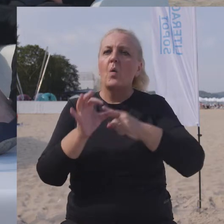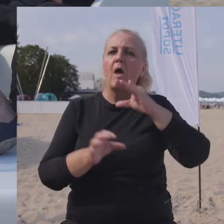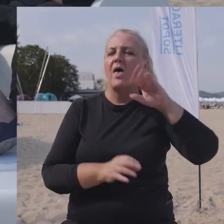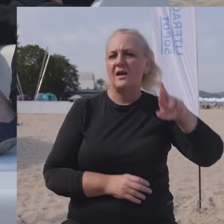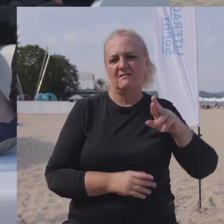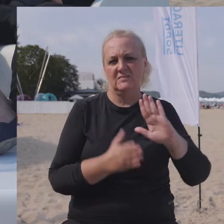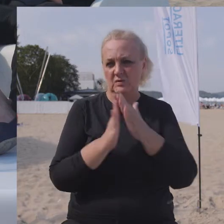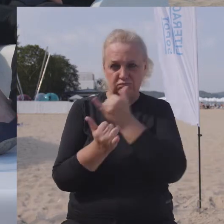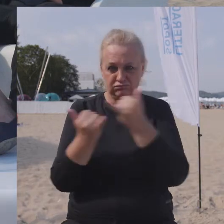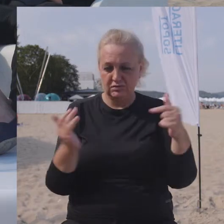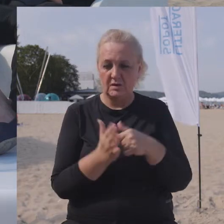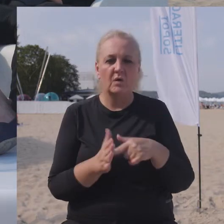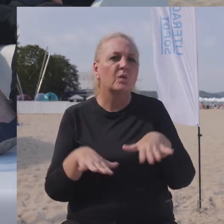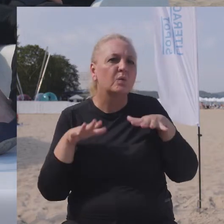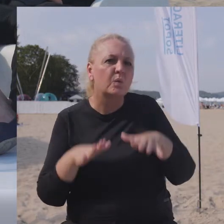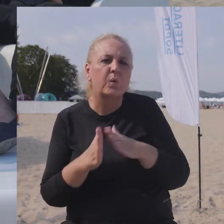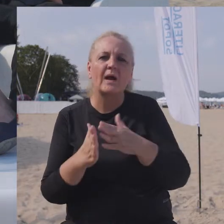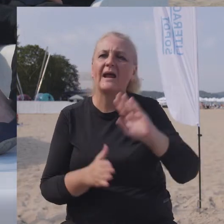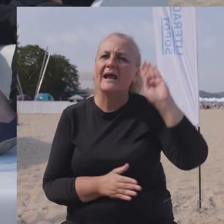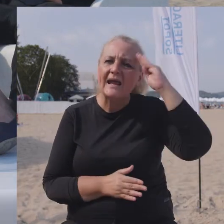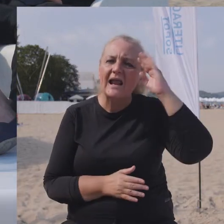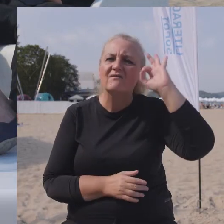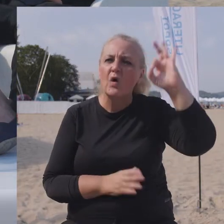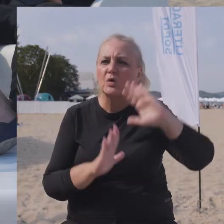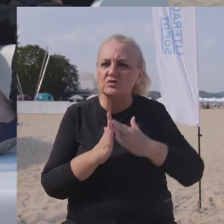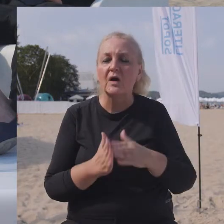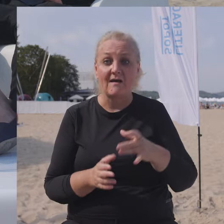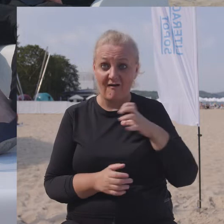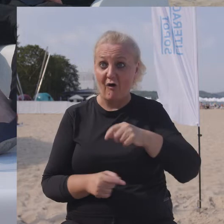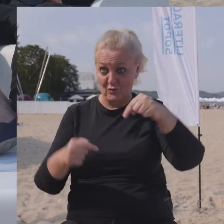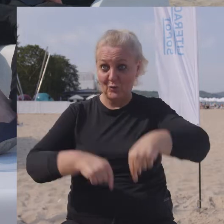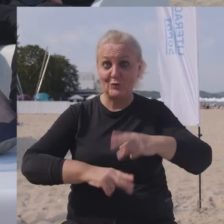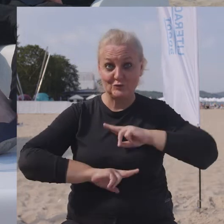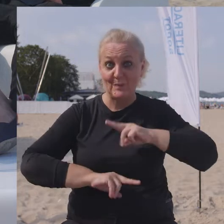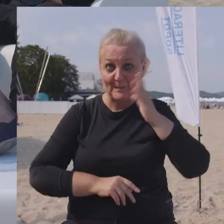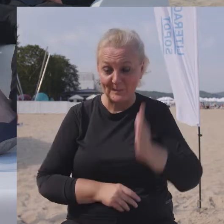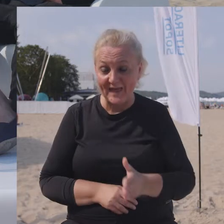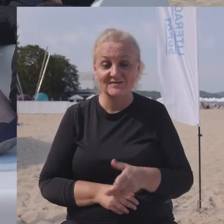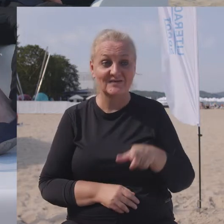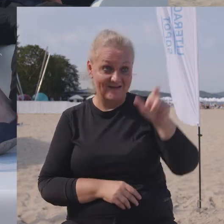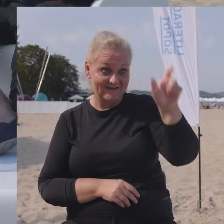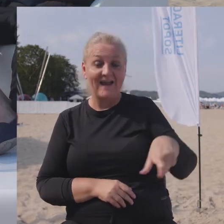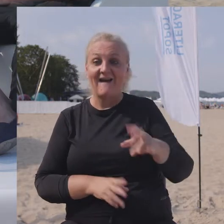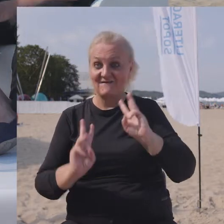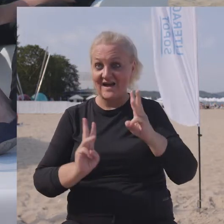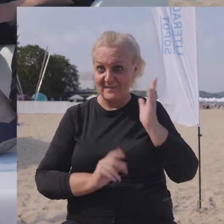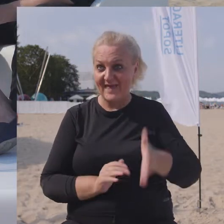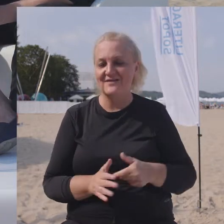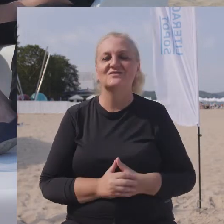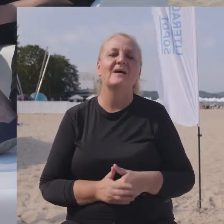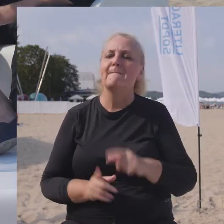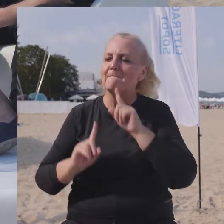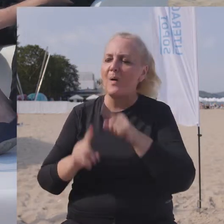literatury w Polsce. I która tłumaczy dużo literatury irlandzkiej i będzie gościnią tutaj w Sopocie i będą też z nią warsztaty. Polecam